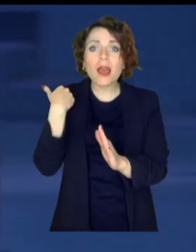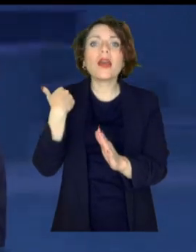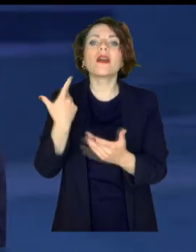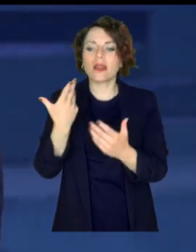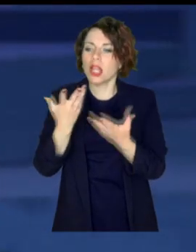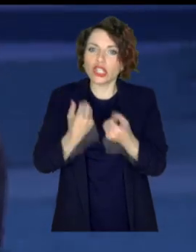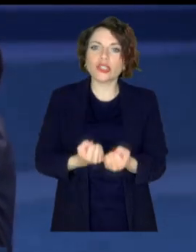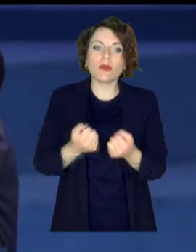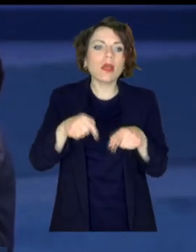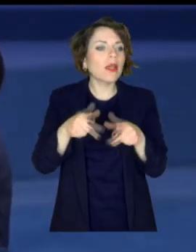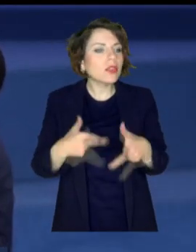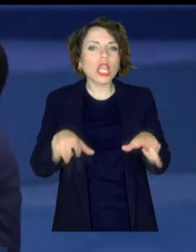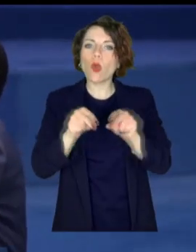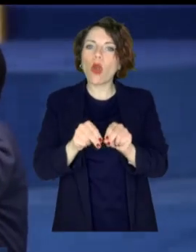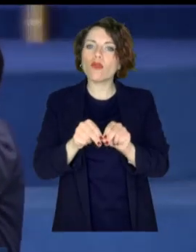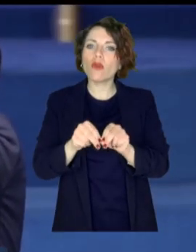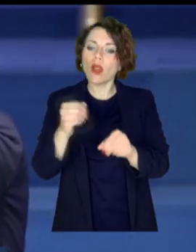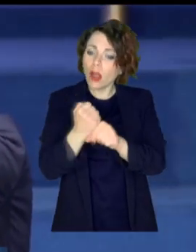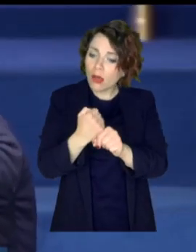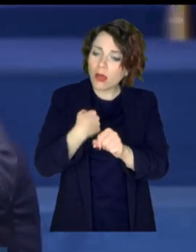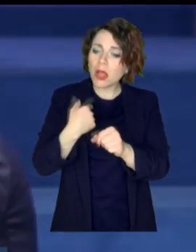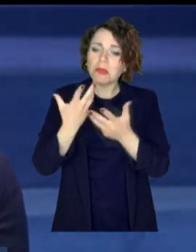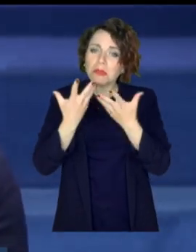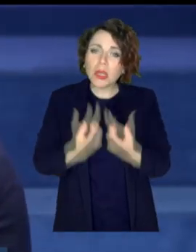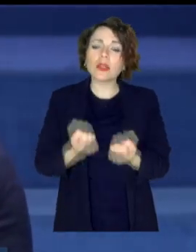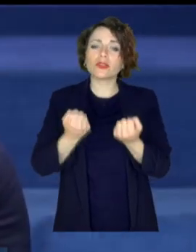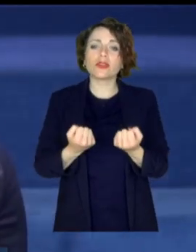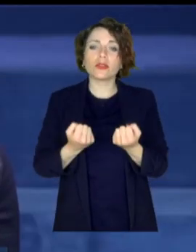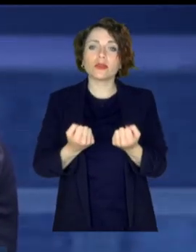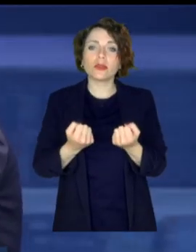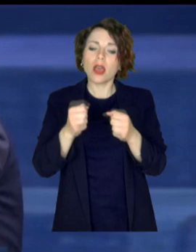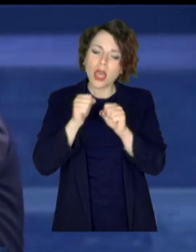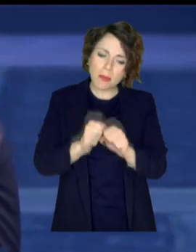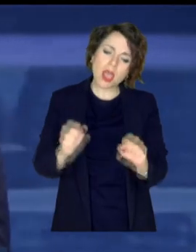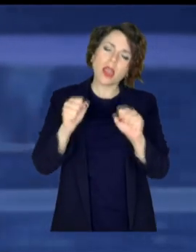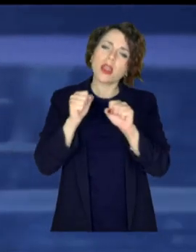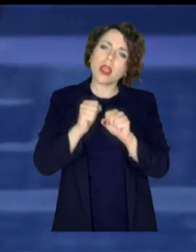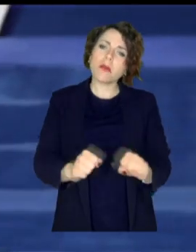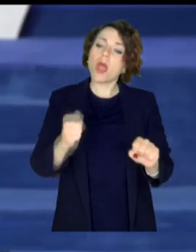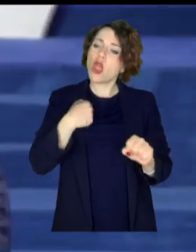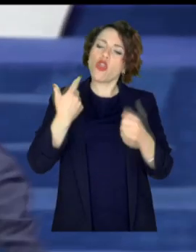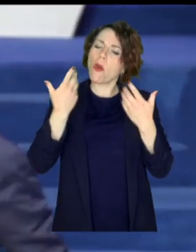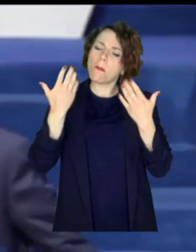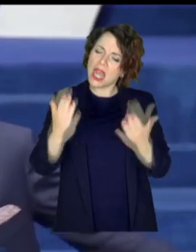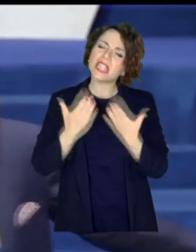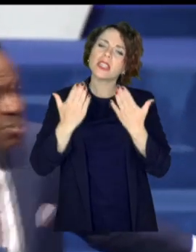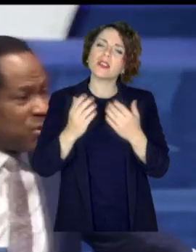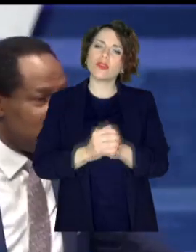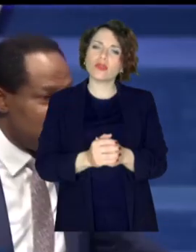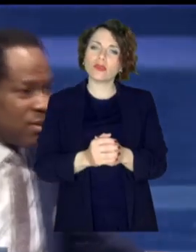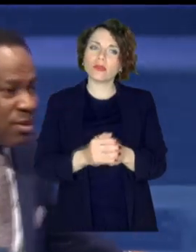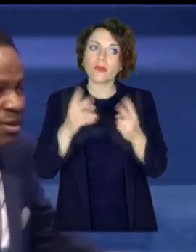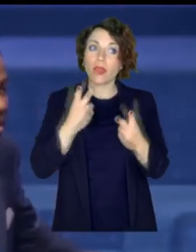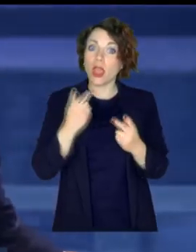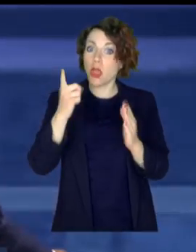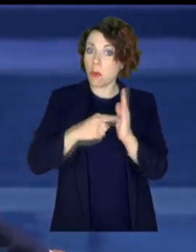Amen. Lo ricevo, Signore. Amen. Amen. Sono benedetto, Signore. L'avevano già